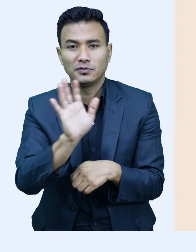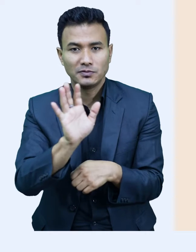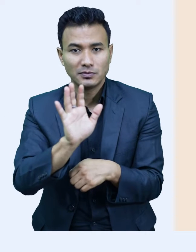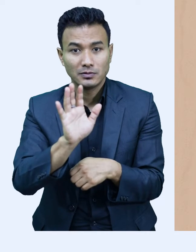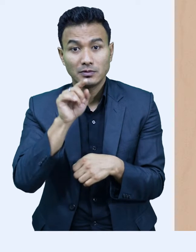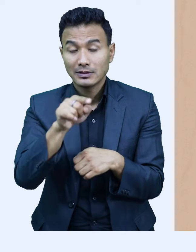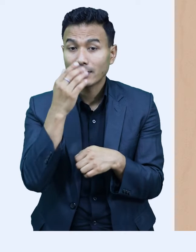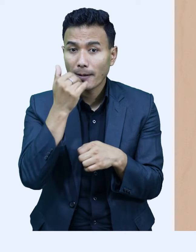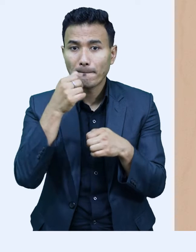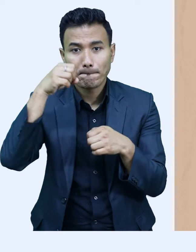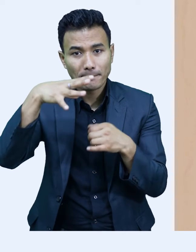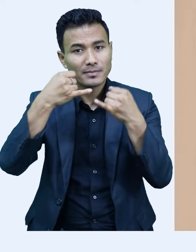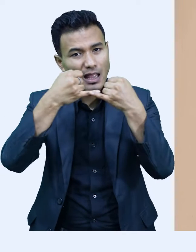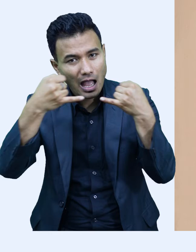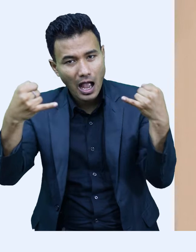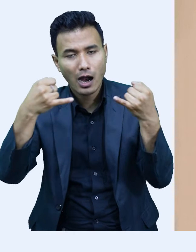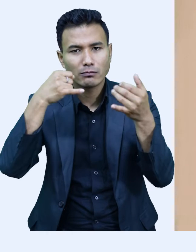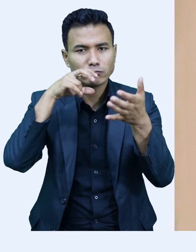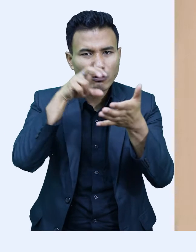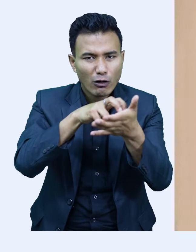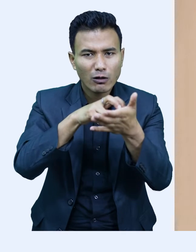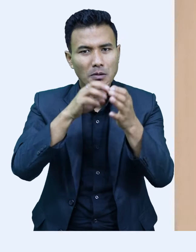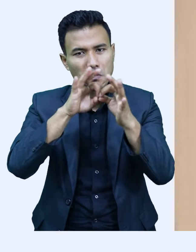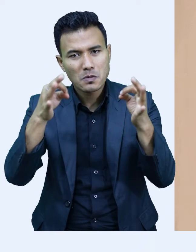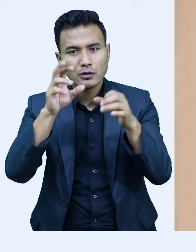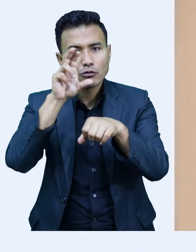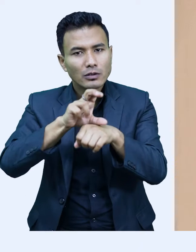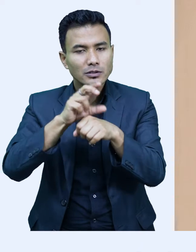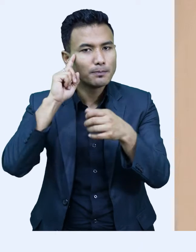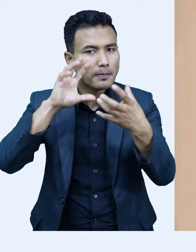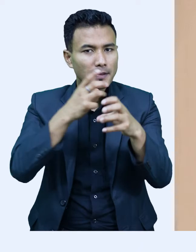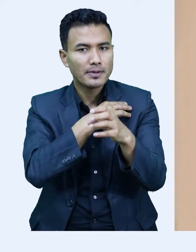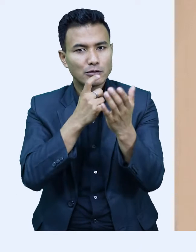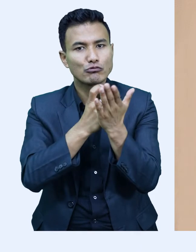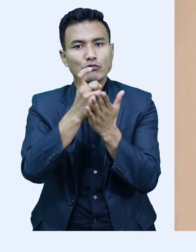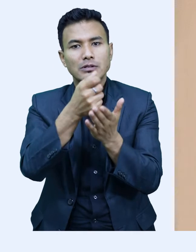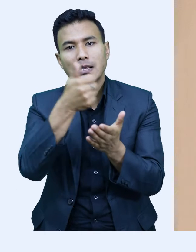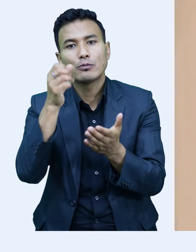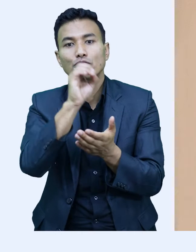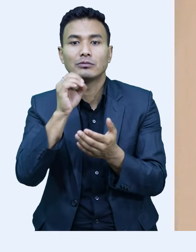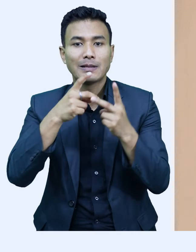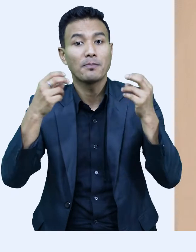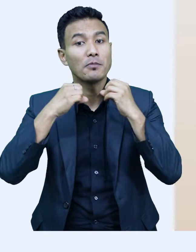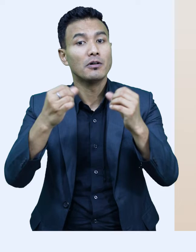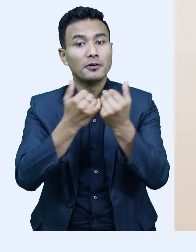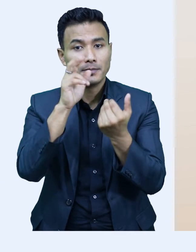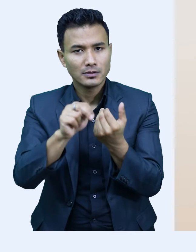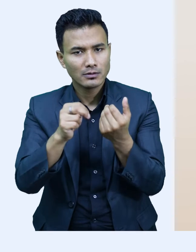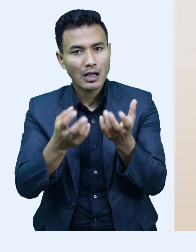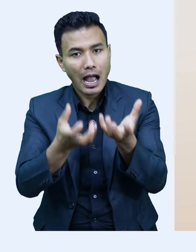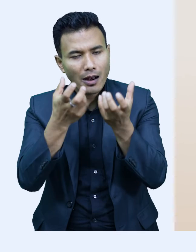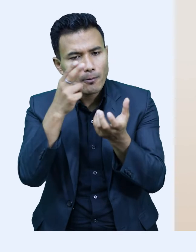हुँदैन, यसकारण विद्युतीय तार, प्लग, वायरिङमा दक्ष प्राविधिक र गुणस्तरीय सामग्रीको प्रयोग गर्नुपर्छ।